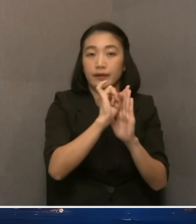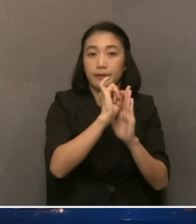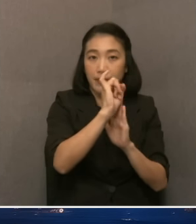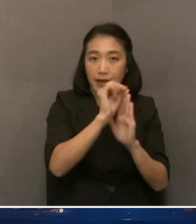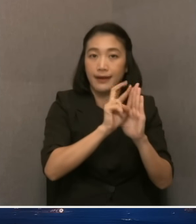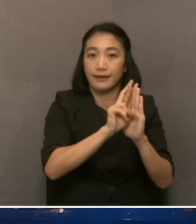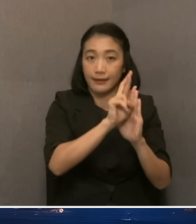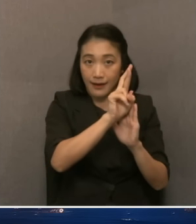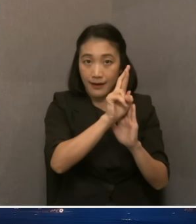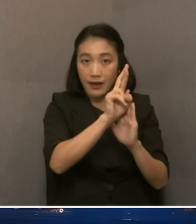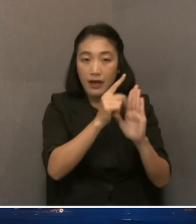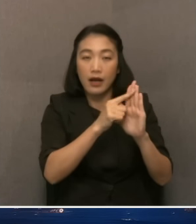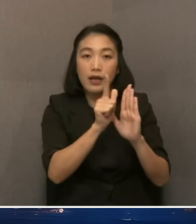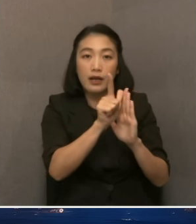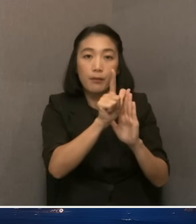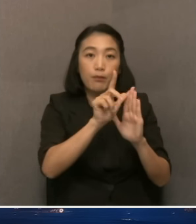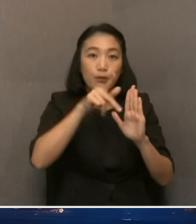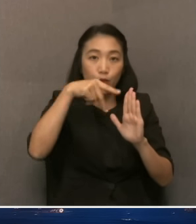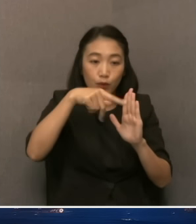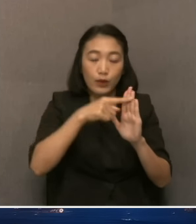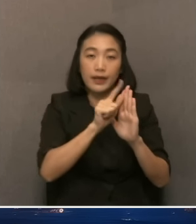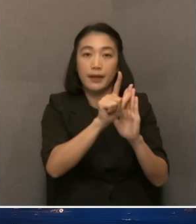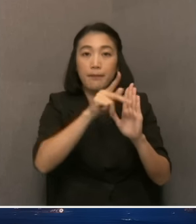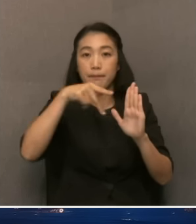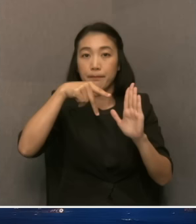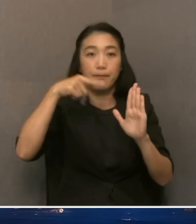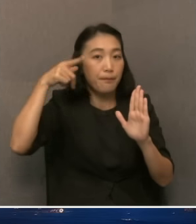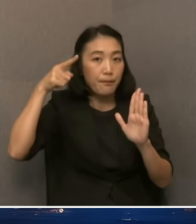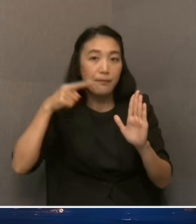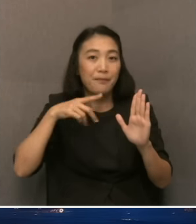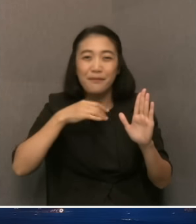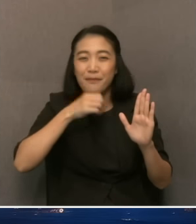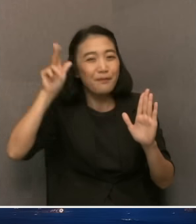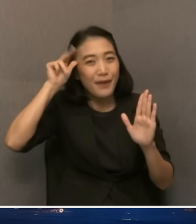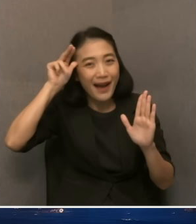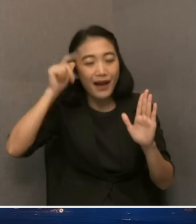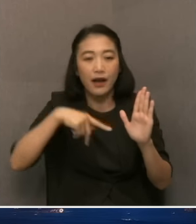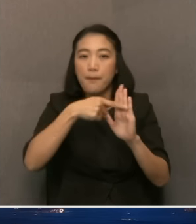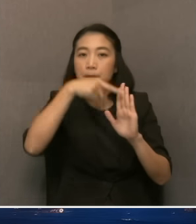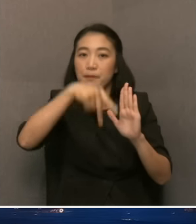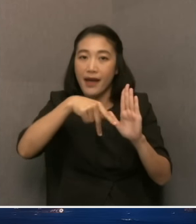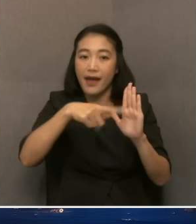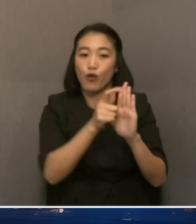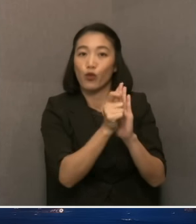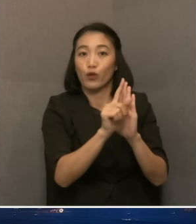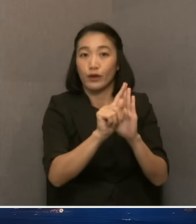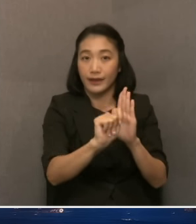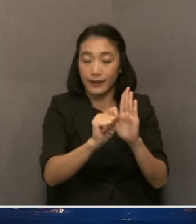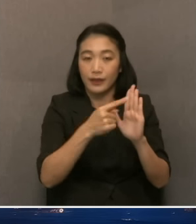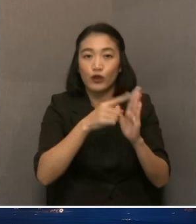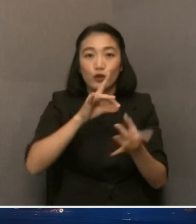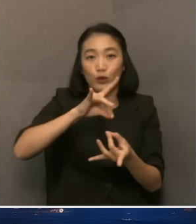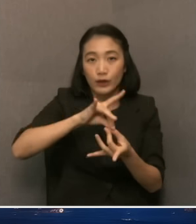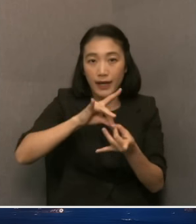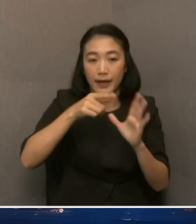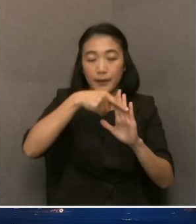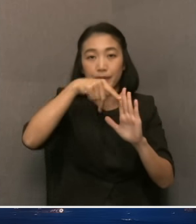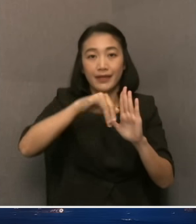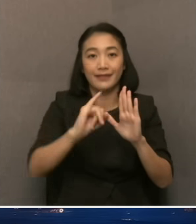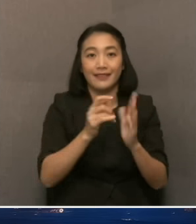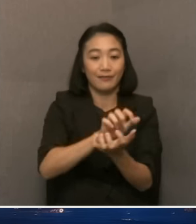เชียงรายลำพูนลำปางแพร่อุตรดิตถ์สุโขทัยตากกำแพงเพชรพิจิตรพิษณุโลกและที่